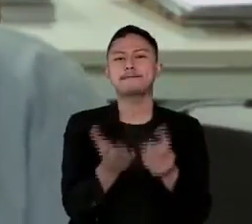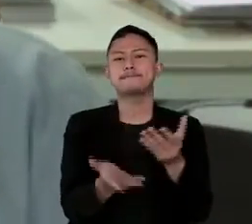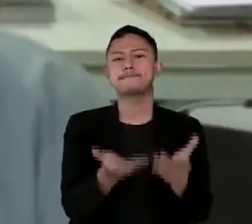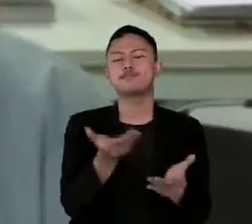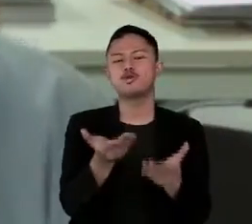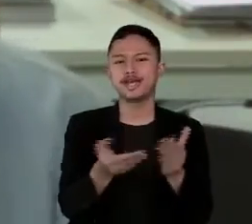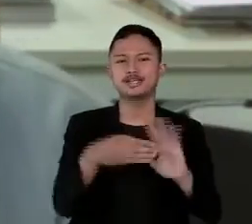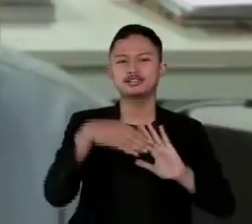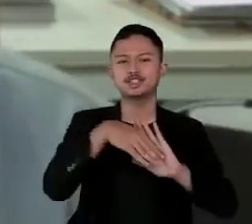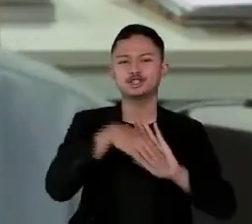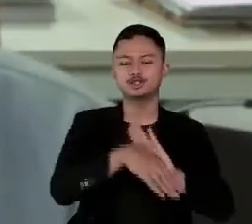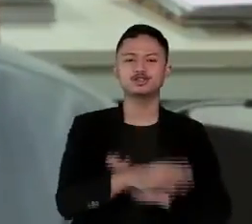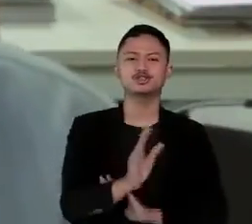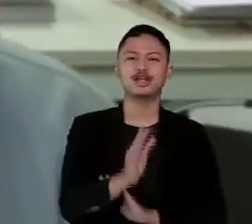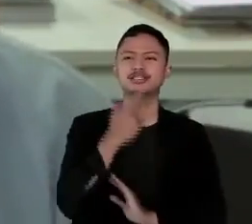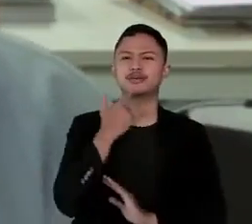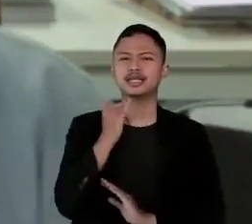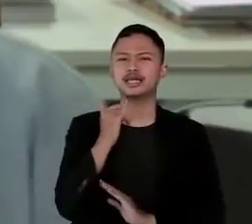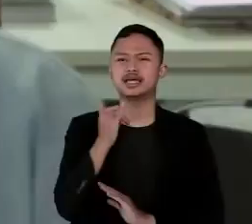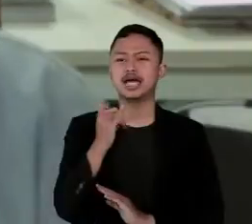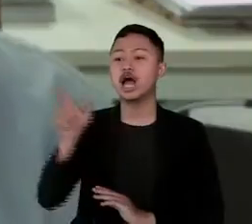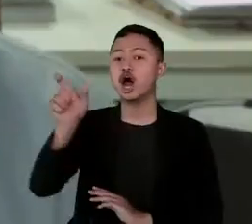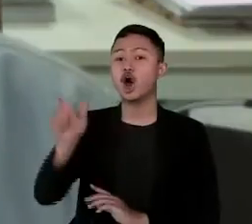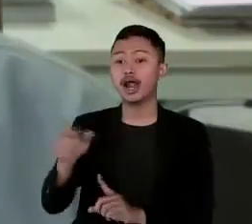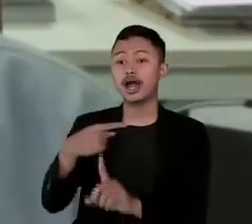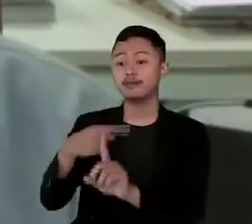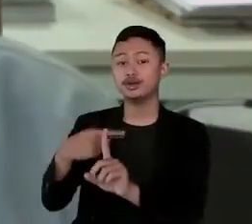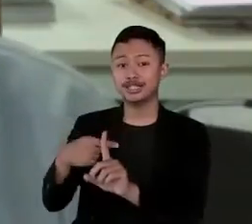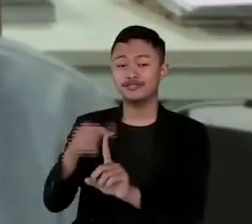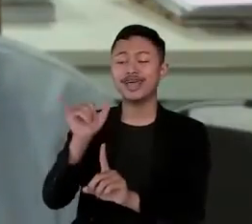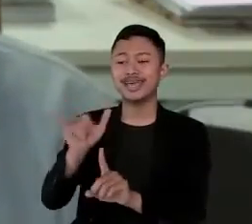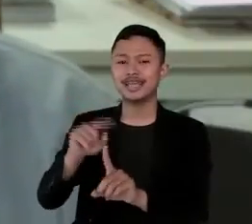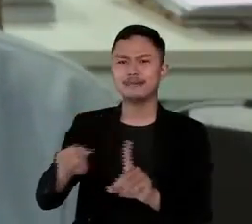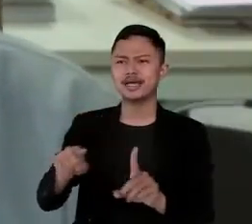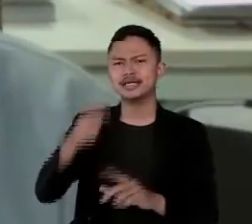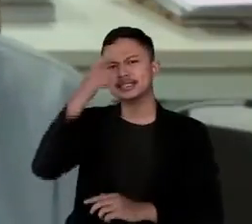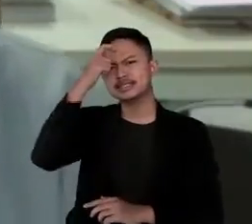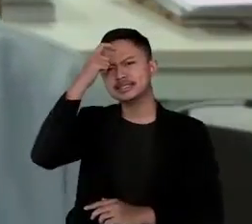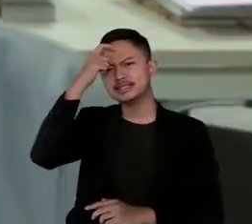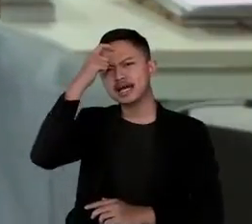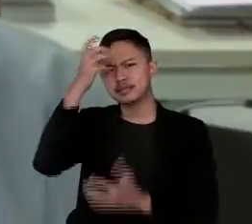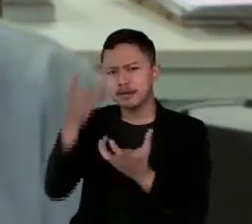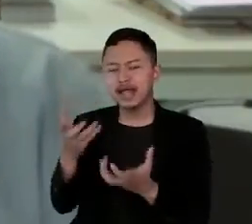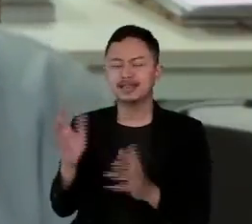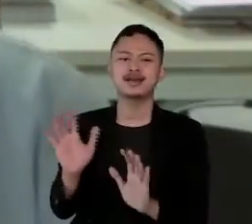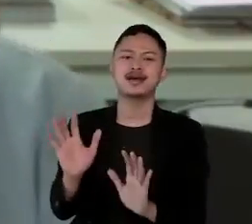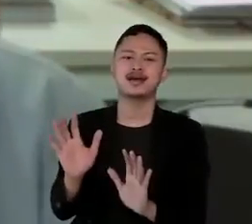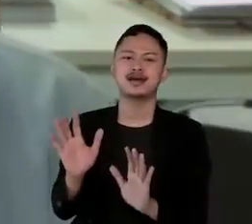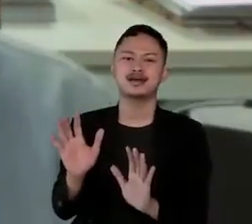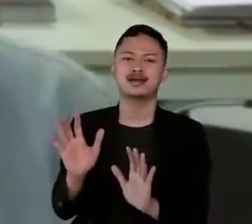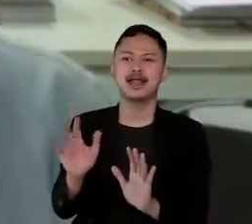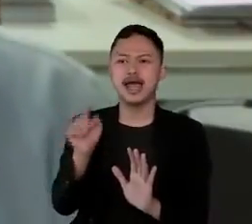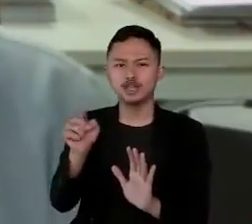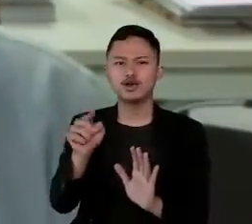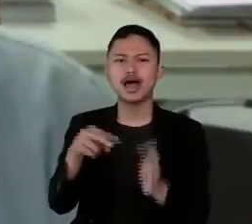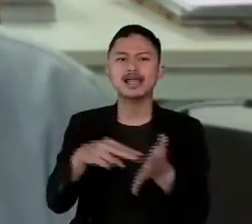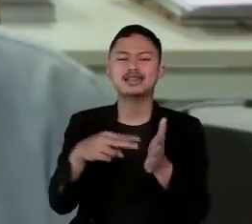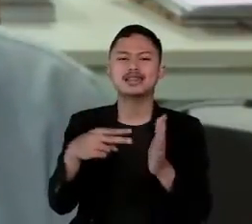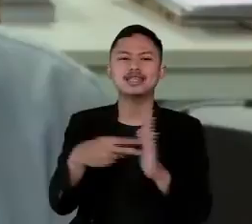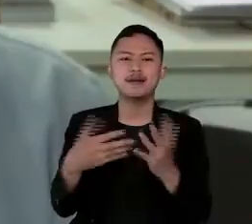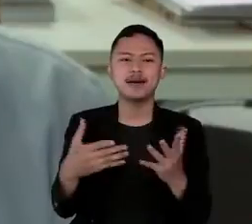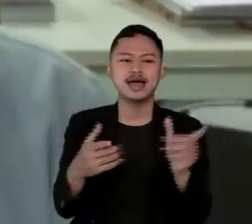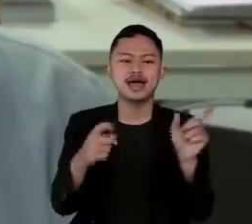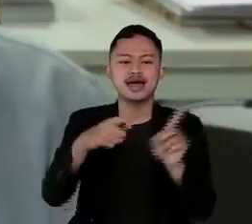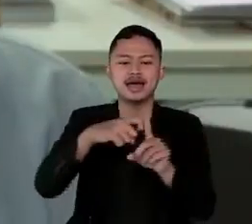menjadi penyakit musim ini yang diperlukan dan yang kedua dan